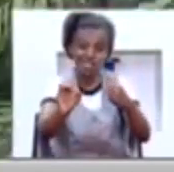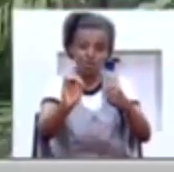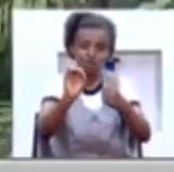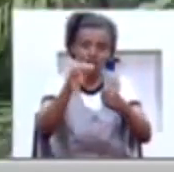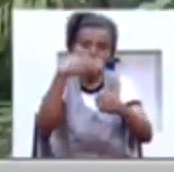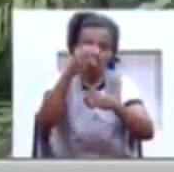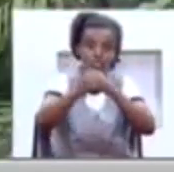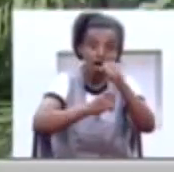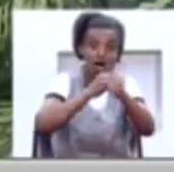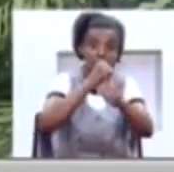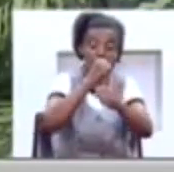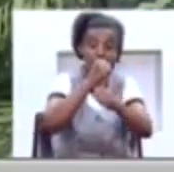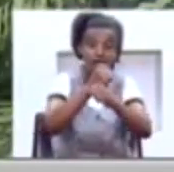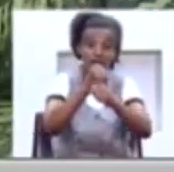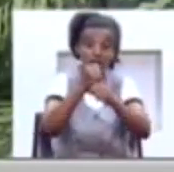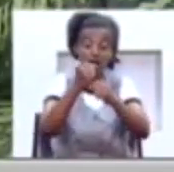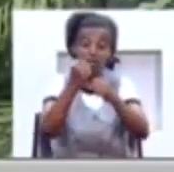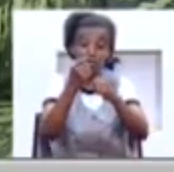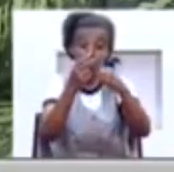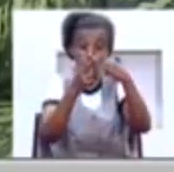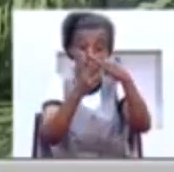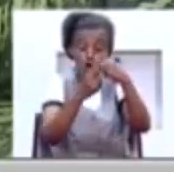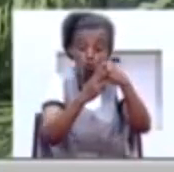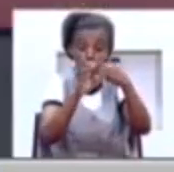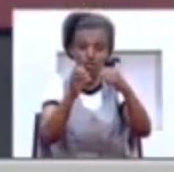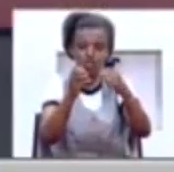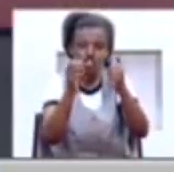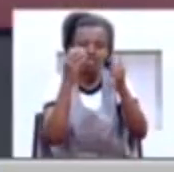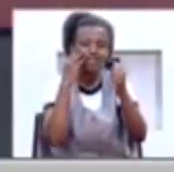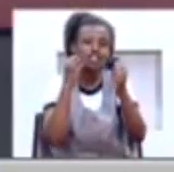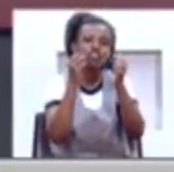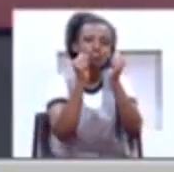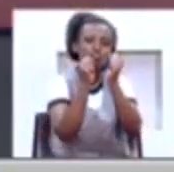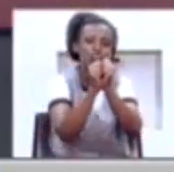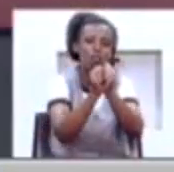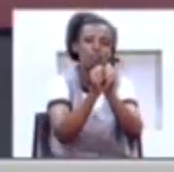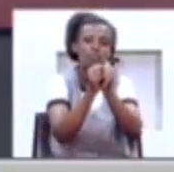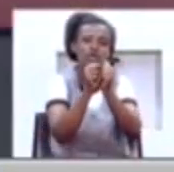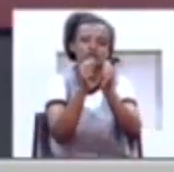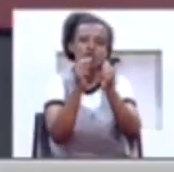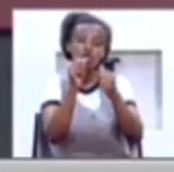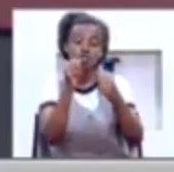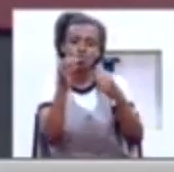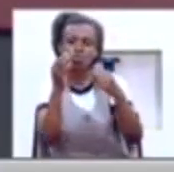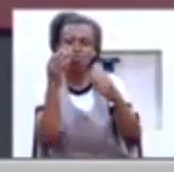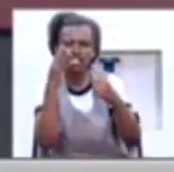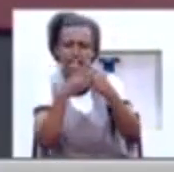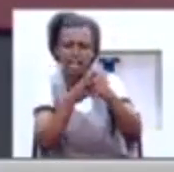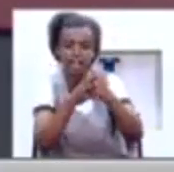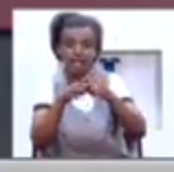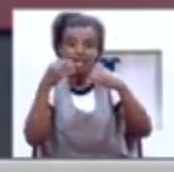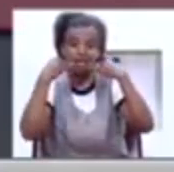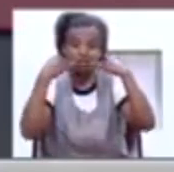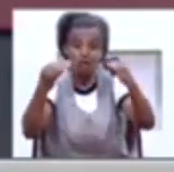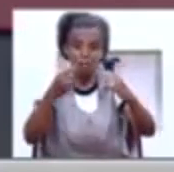ibiri asohoye y'amabwiriza mbere 1970 18 z'ukwacyenda arayandikira abarugumesiri bose ababwira